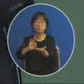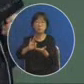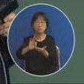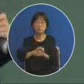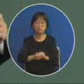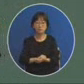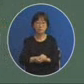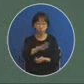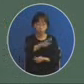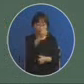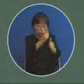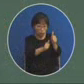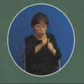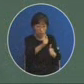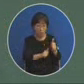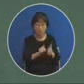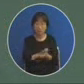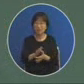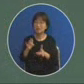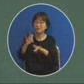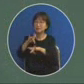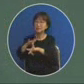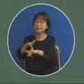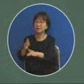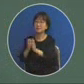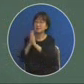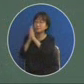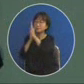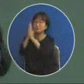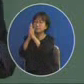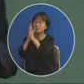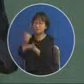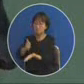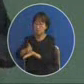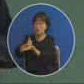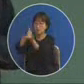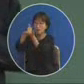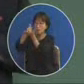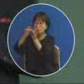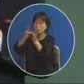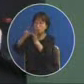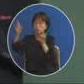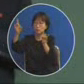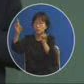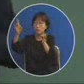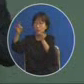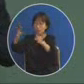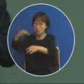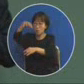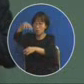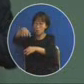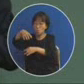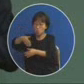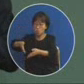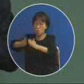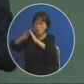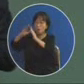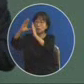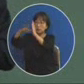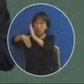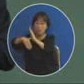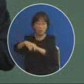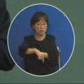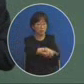사단을 섬기는 우상 신전 짓는데 헌신을 하게 돼요. Your next generation will devote their services to building up these idolatrous temples and